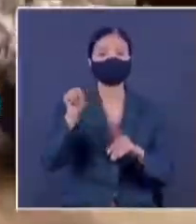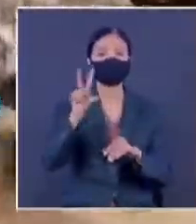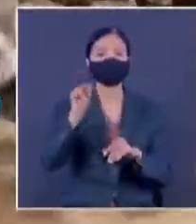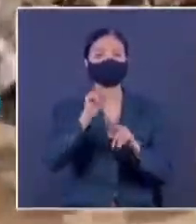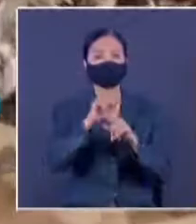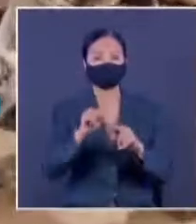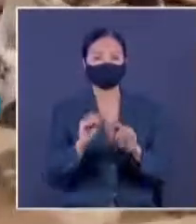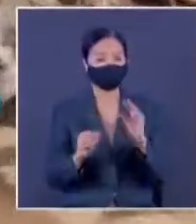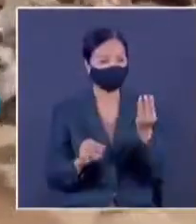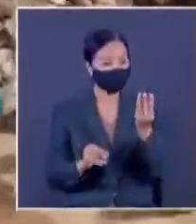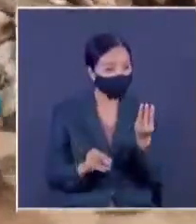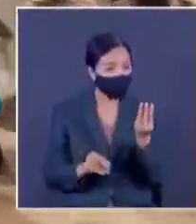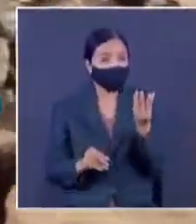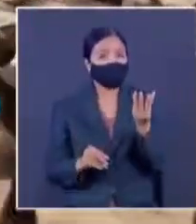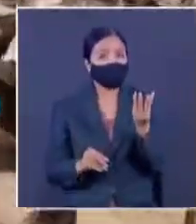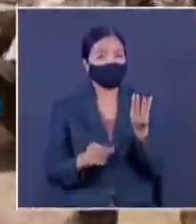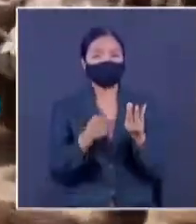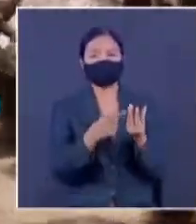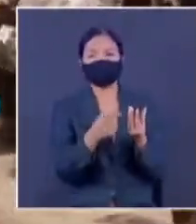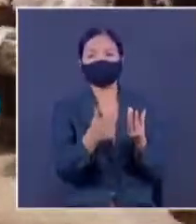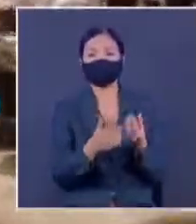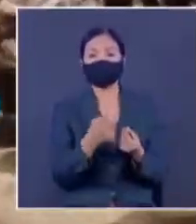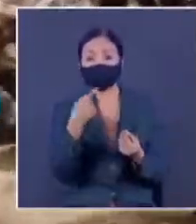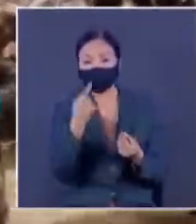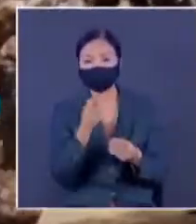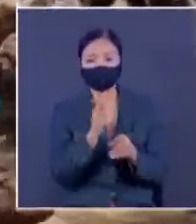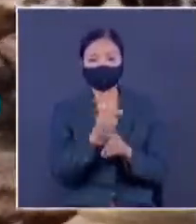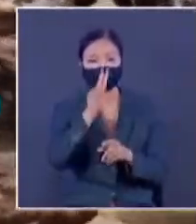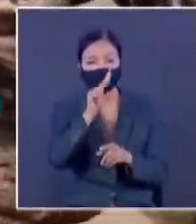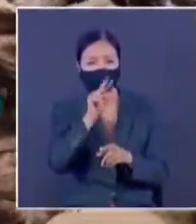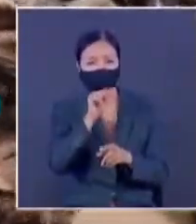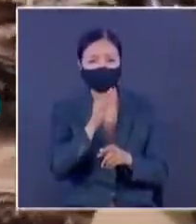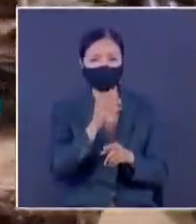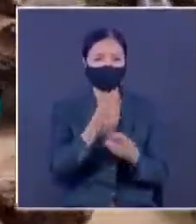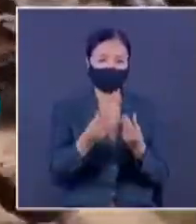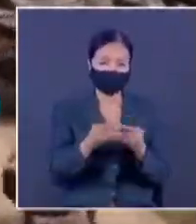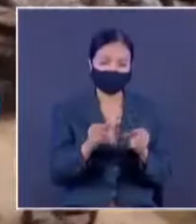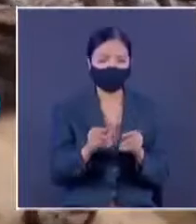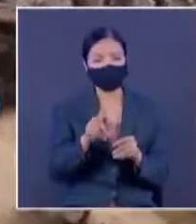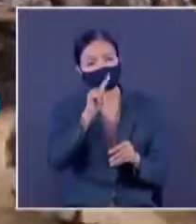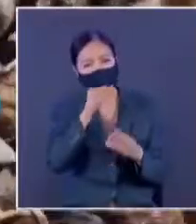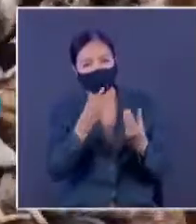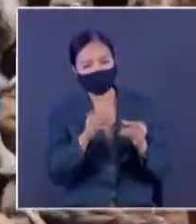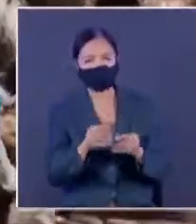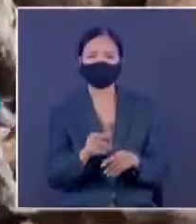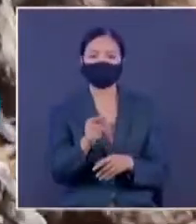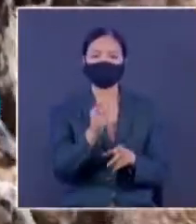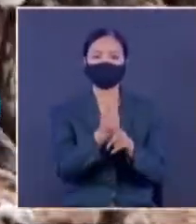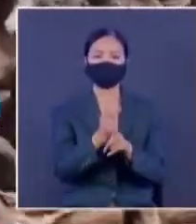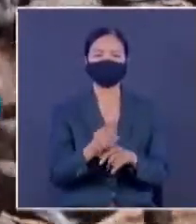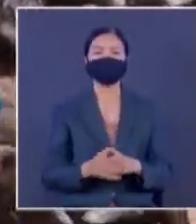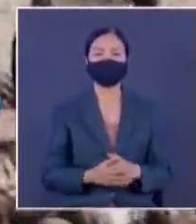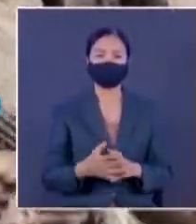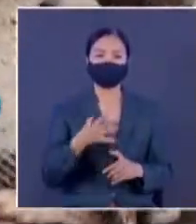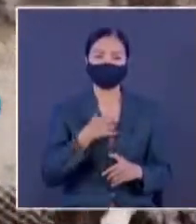างเลยนะคะสำหรับใครที่เลี้ยงทั้งเป็ดไข ่ ไก่ไข่นะเอาไปเป็นไอเดียได้นะคะ หลายคนบอกว่า เพิ่มขึ้น อยาก